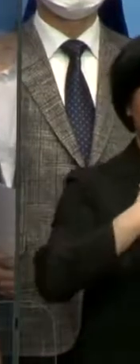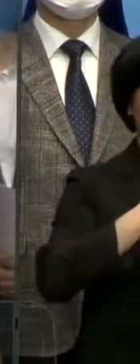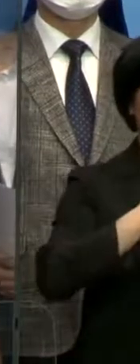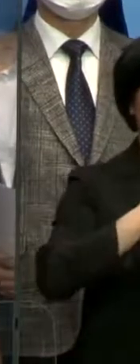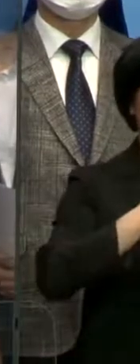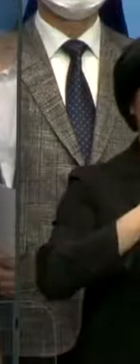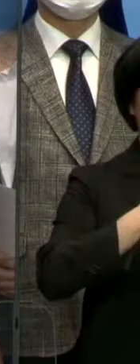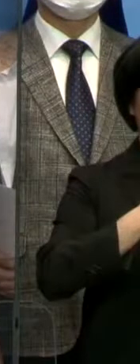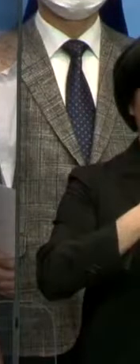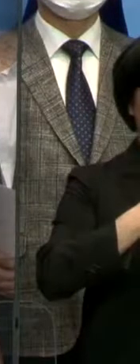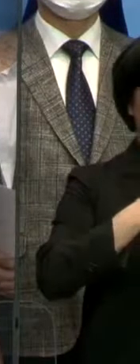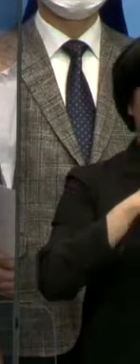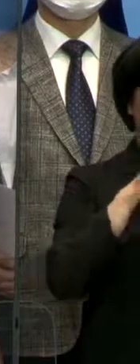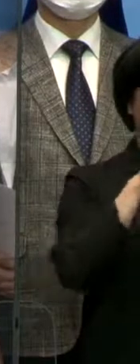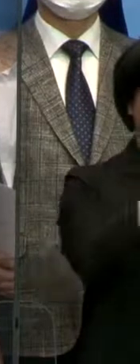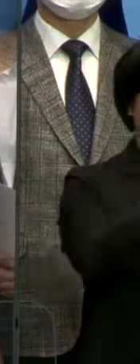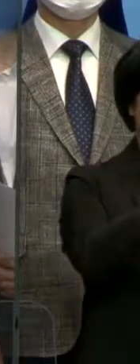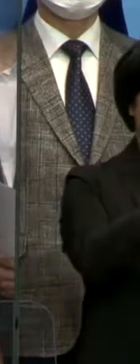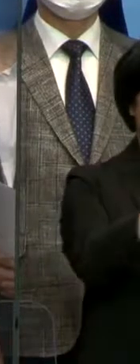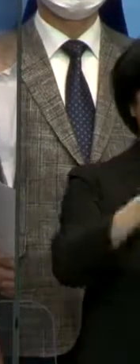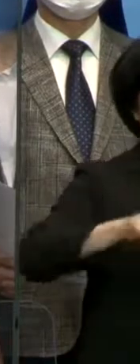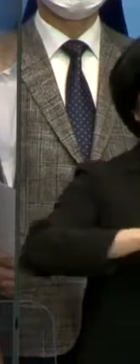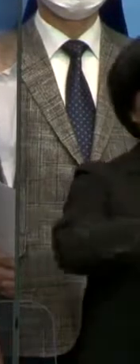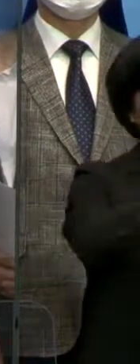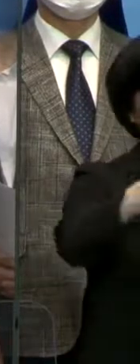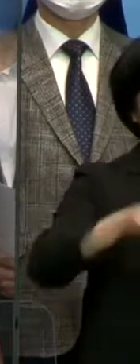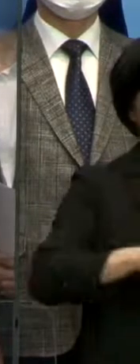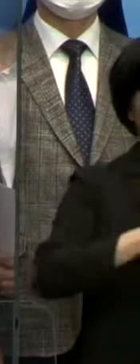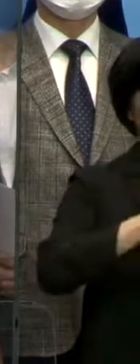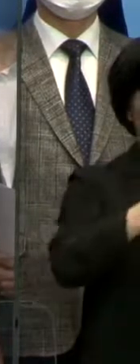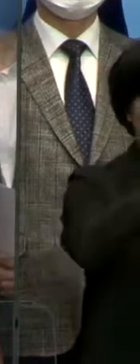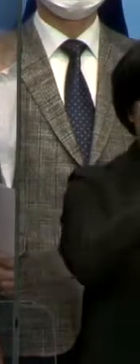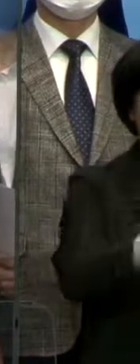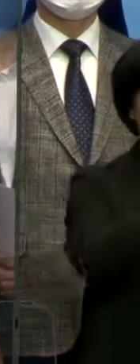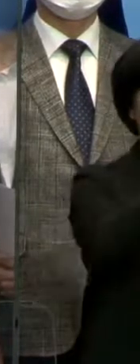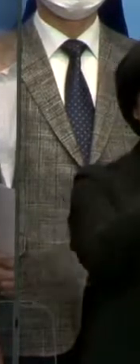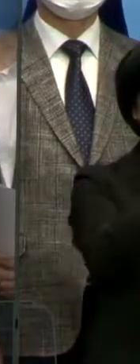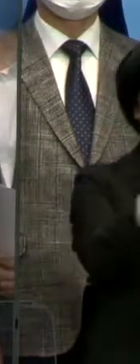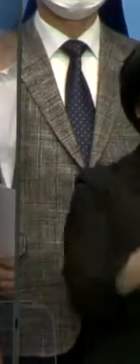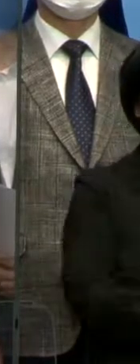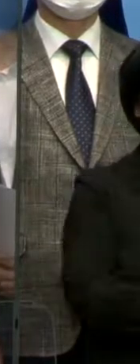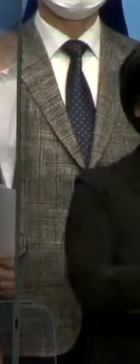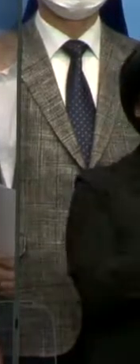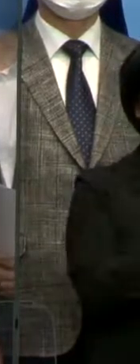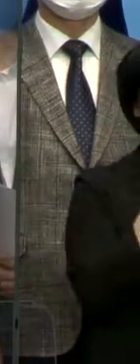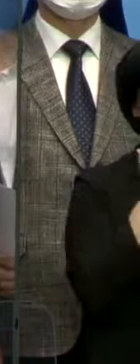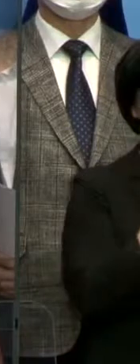안전을 위협하는 그런 상황이 계속되고 있습니다.